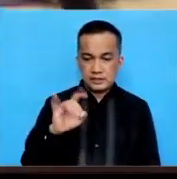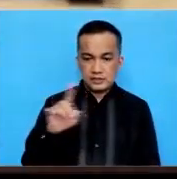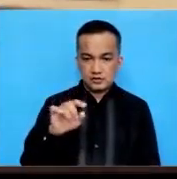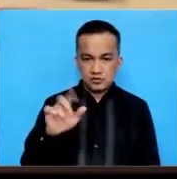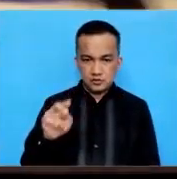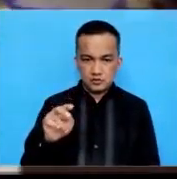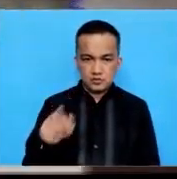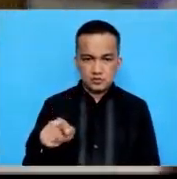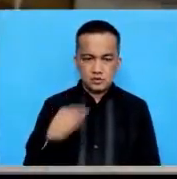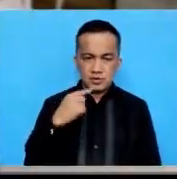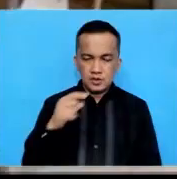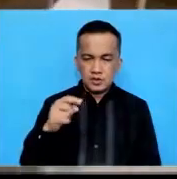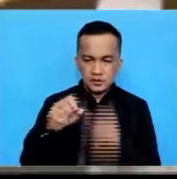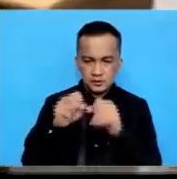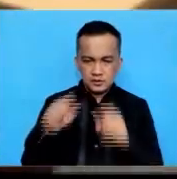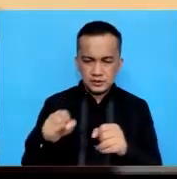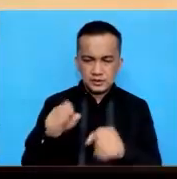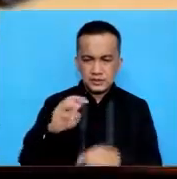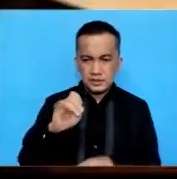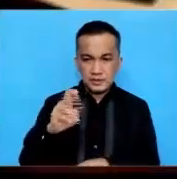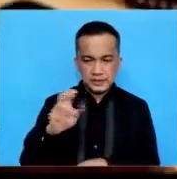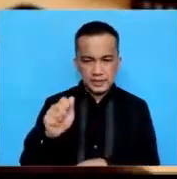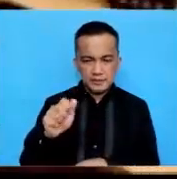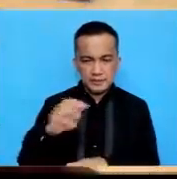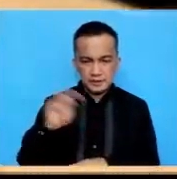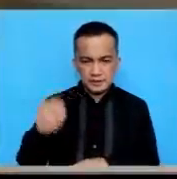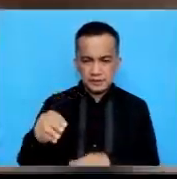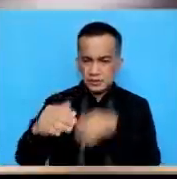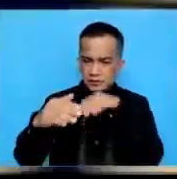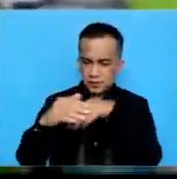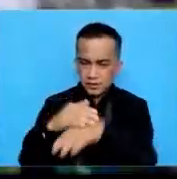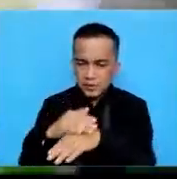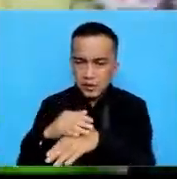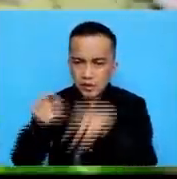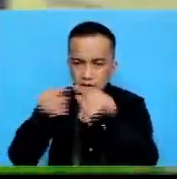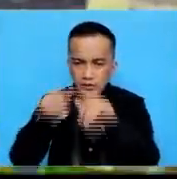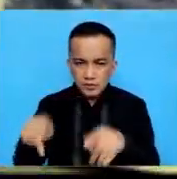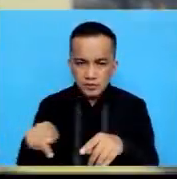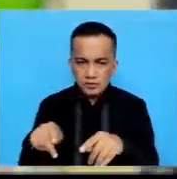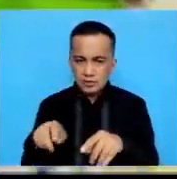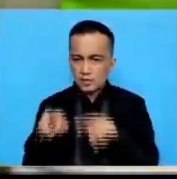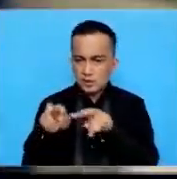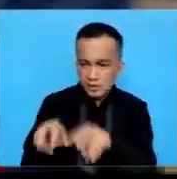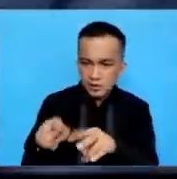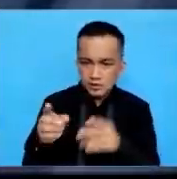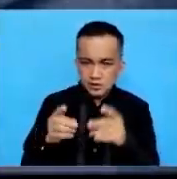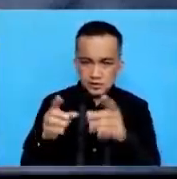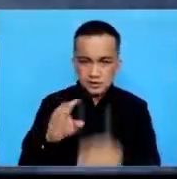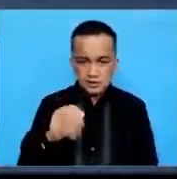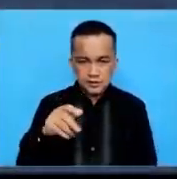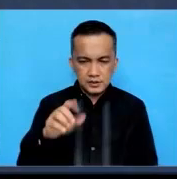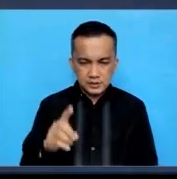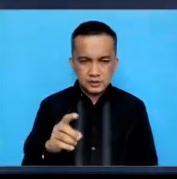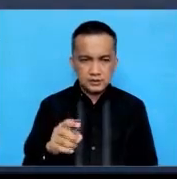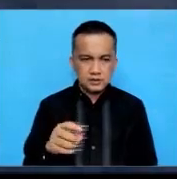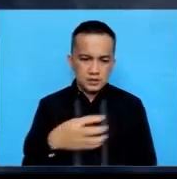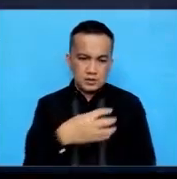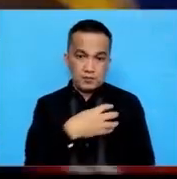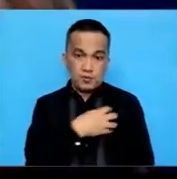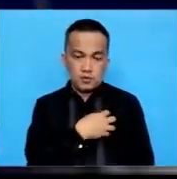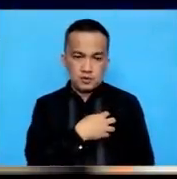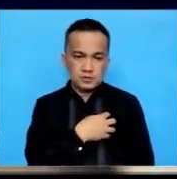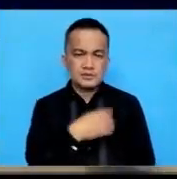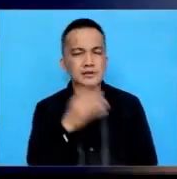Loton PCP sa Ermita, Maynila. Pagpasok sa presinto, ang tumambad sa direktor ng MPD, mga pulis na ang sarap